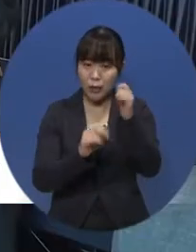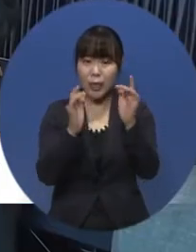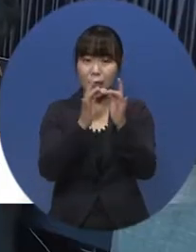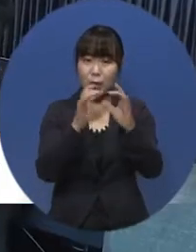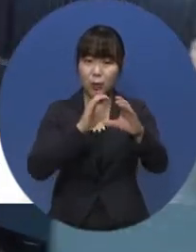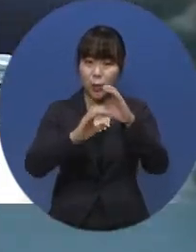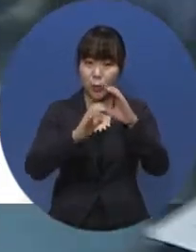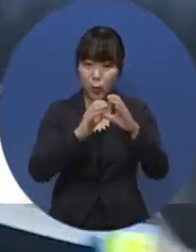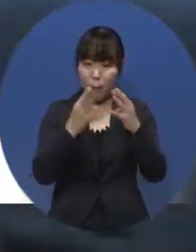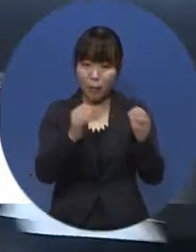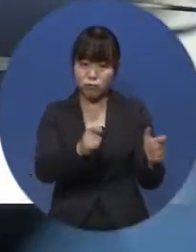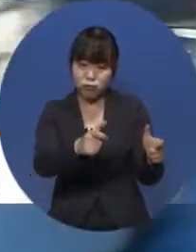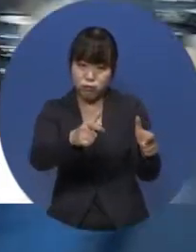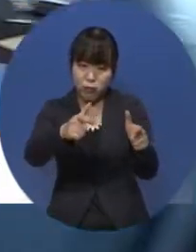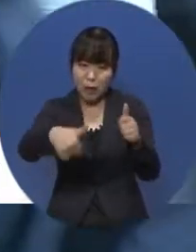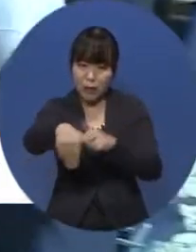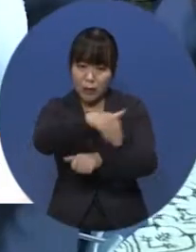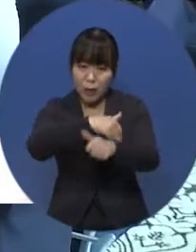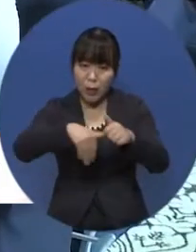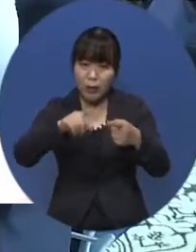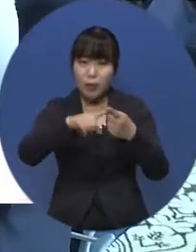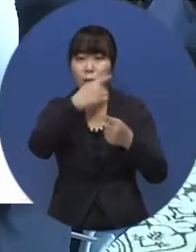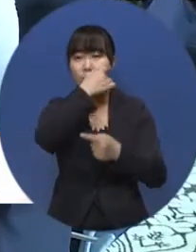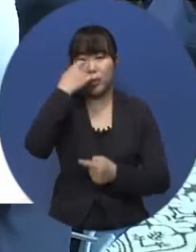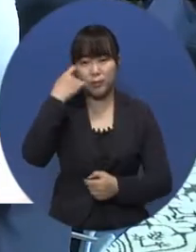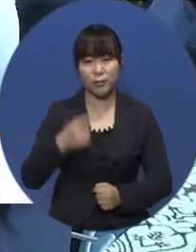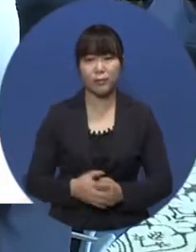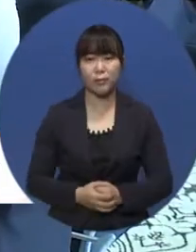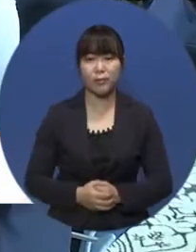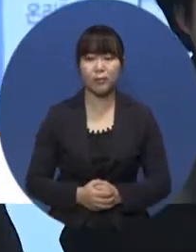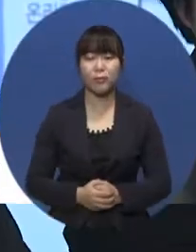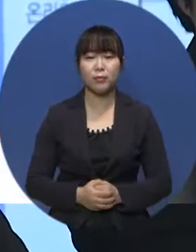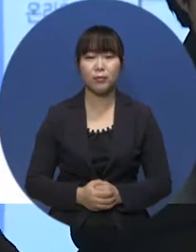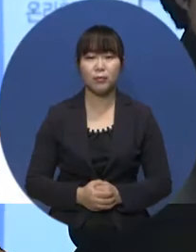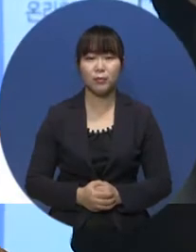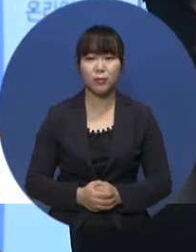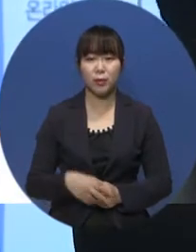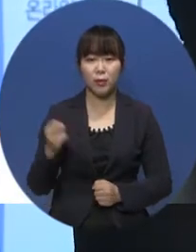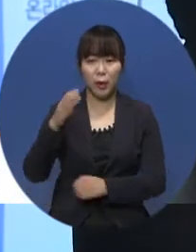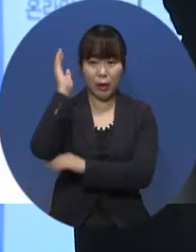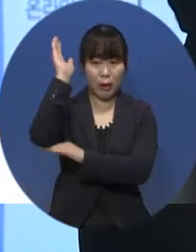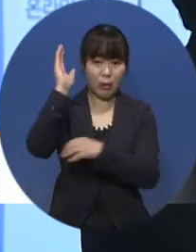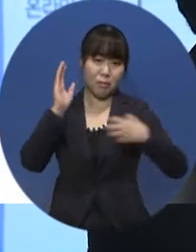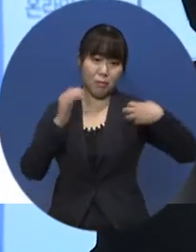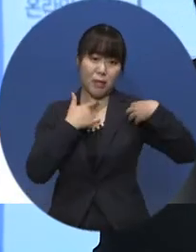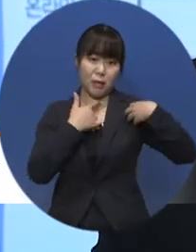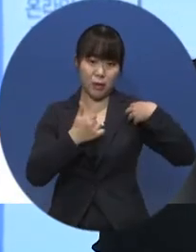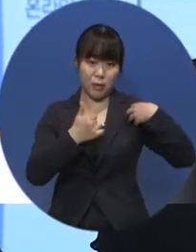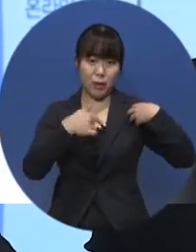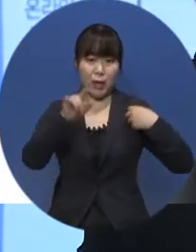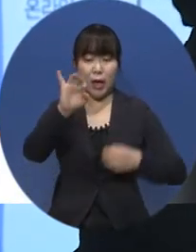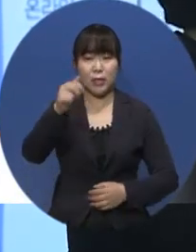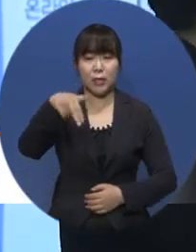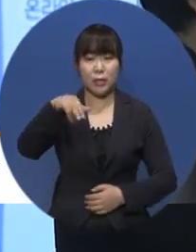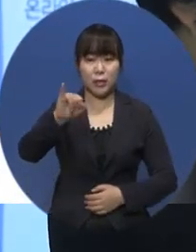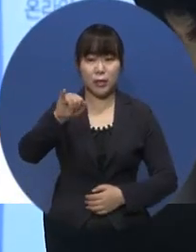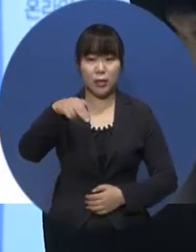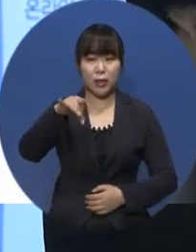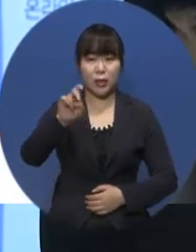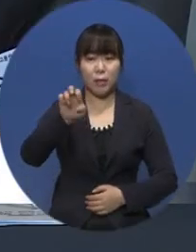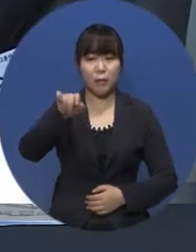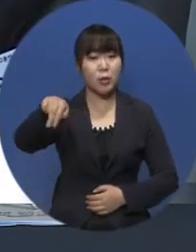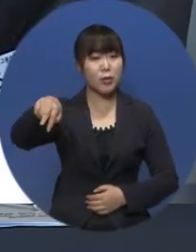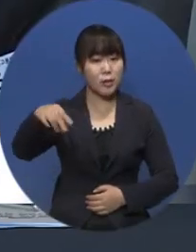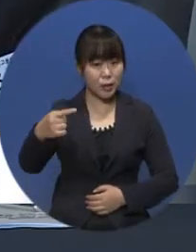소통이 활성화되고 있는 시대적 흐름을 살펴봤습니다. 더불어 강연에 나선 가인지 캠퍼스 김경민